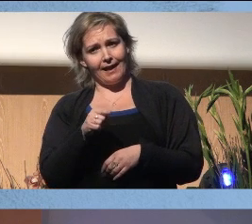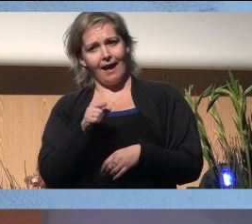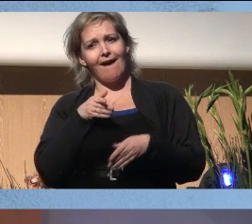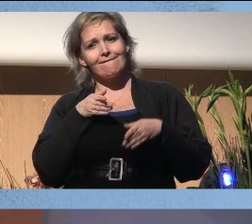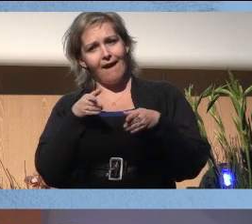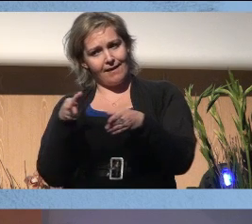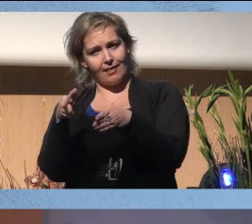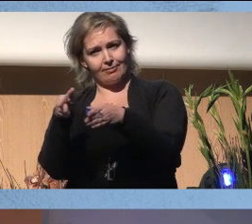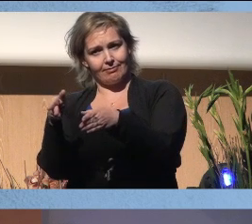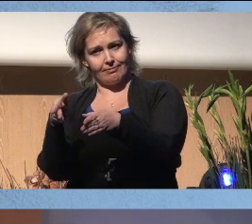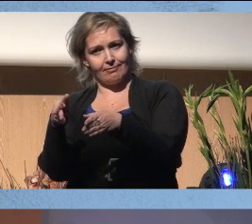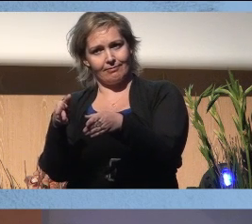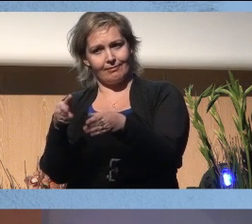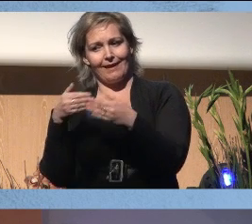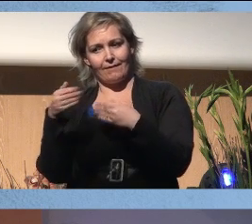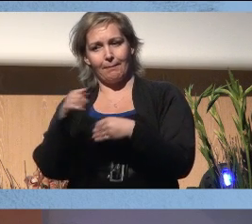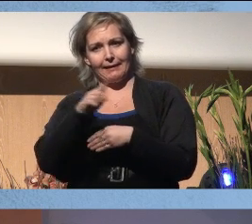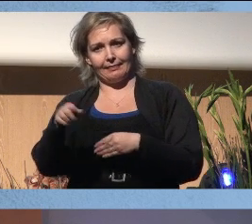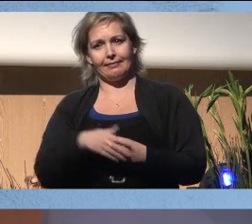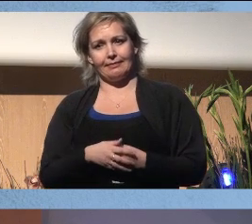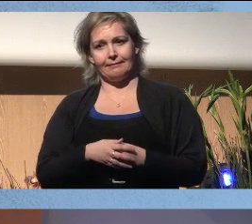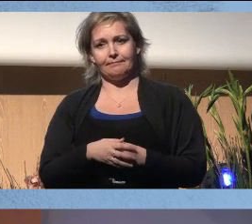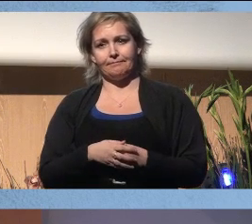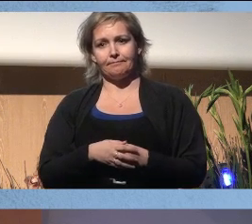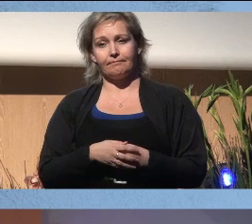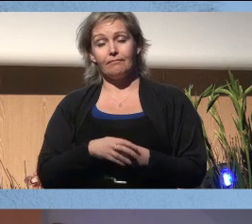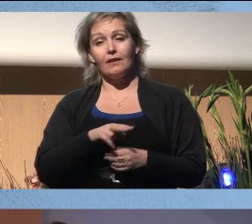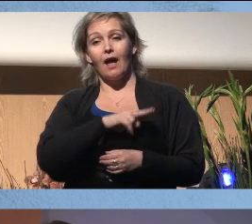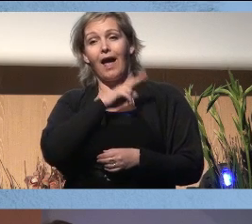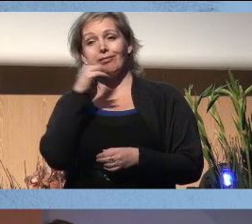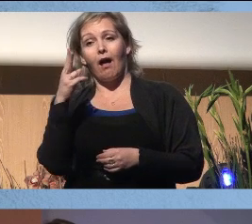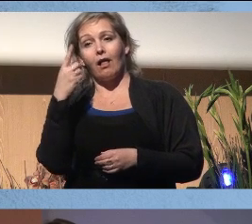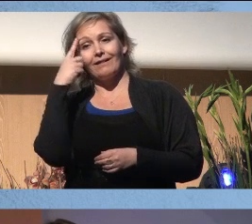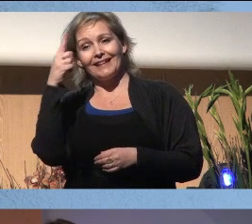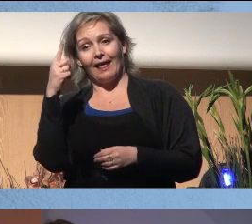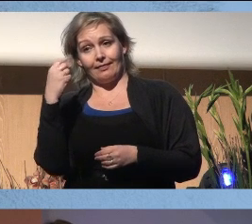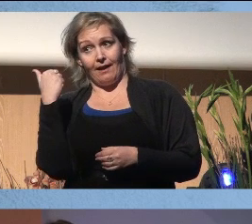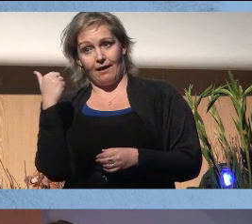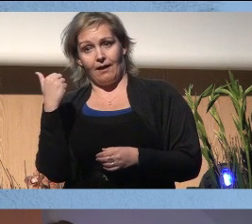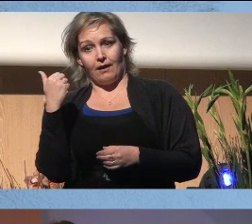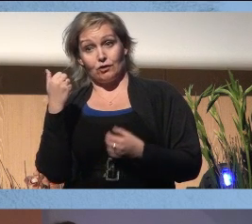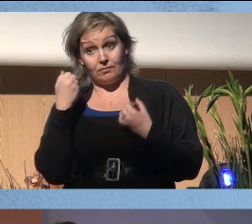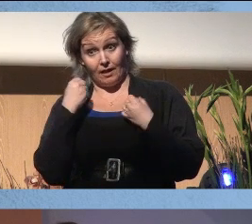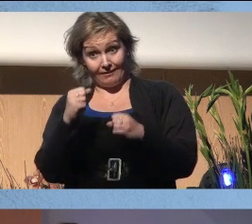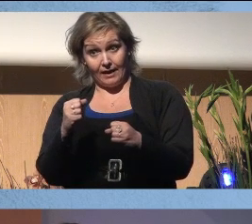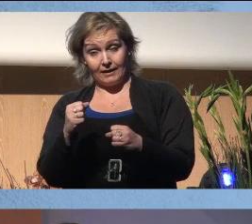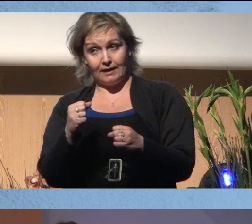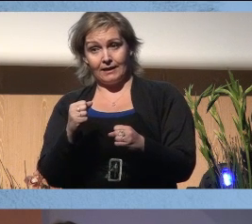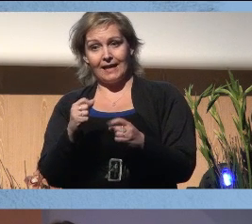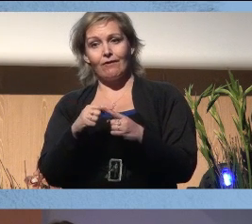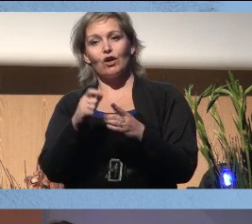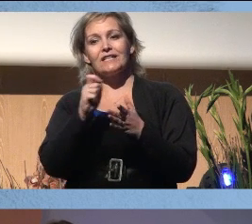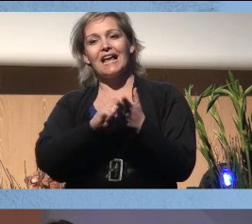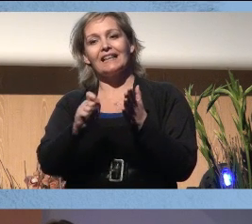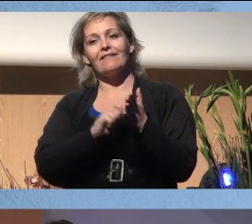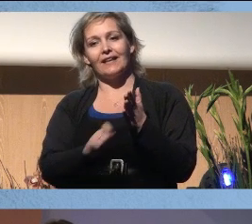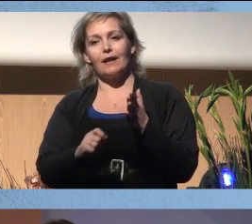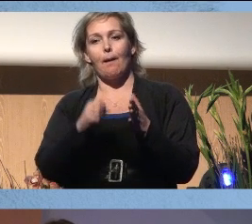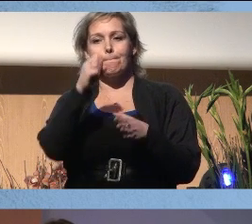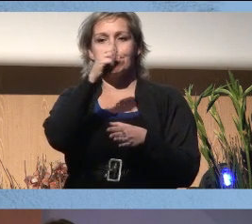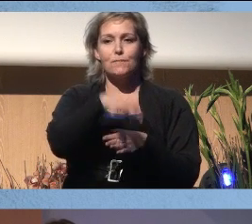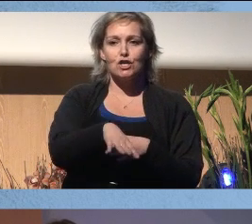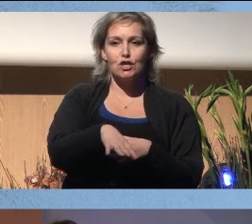veien å gå I fremtiden. En annen av ideene han hadde satt I verk, det var å sertifisere byer